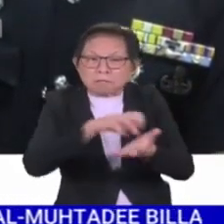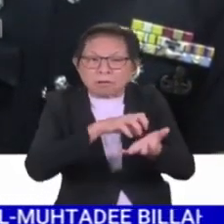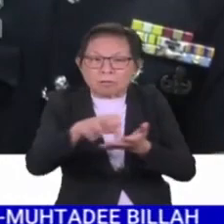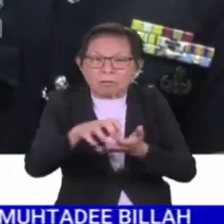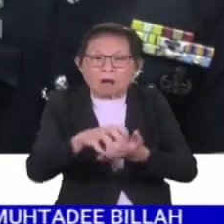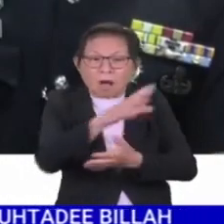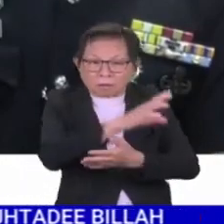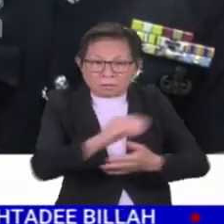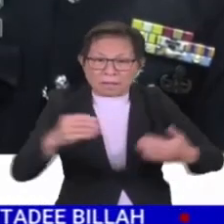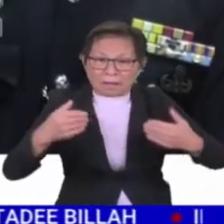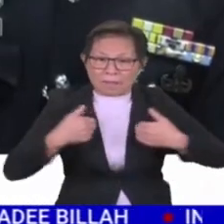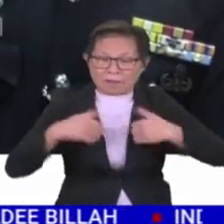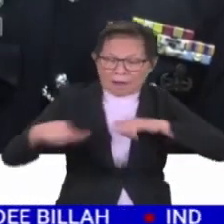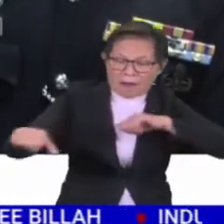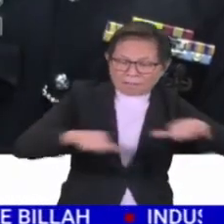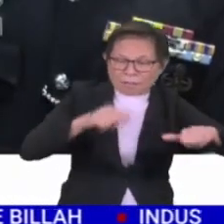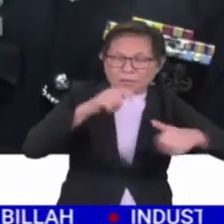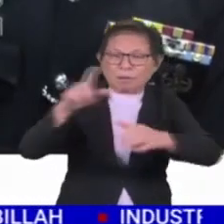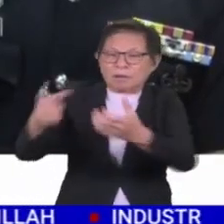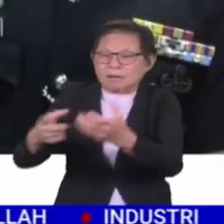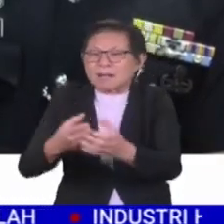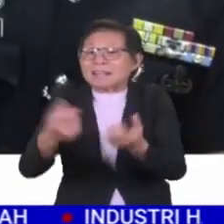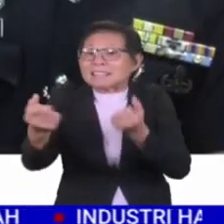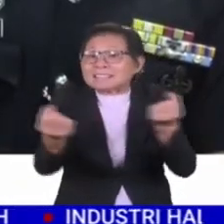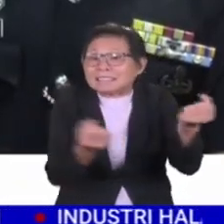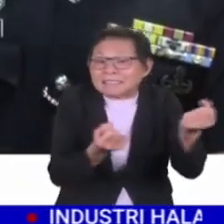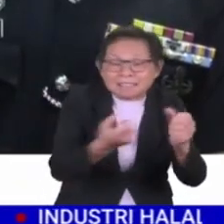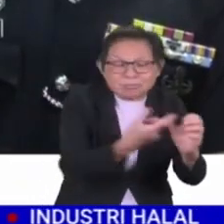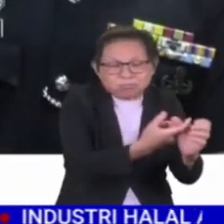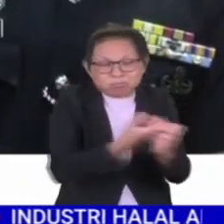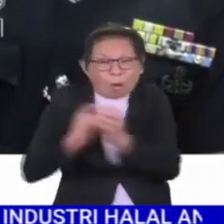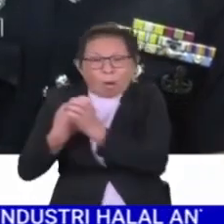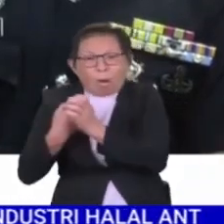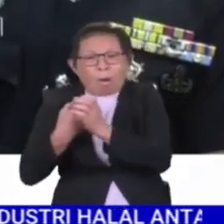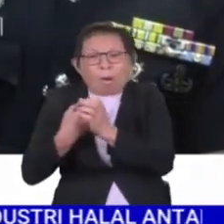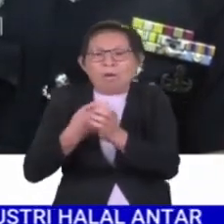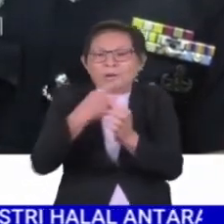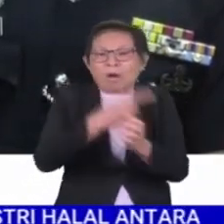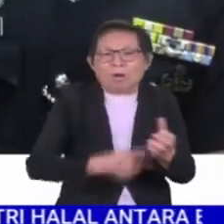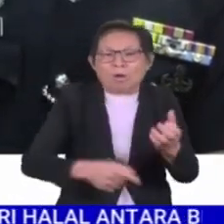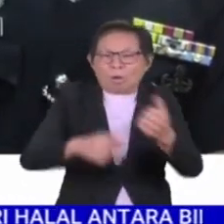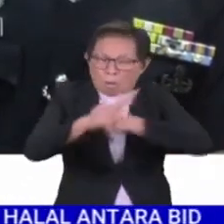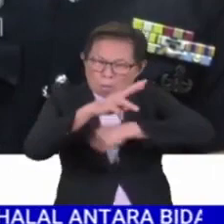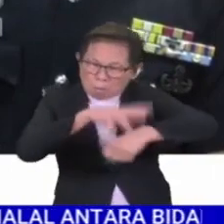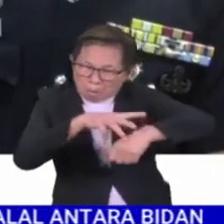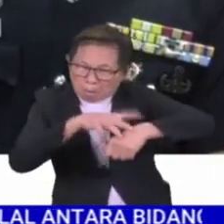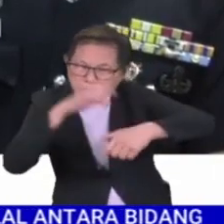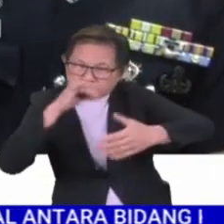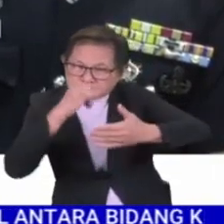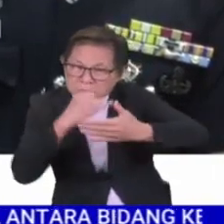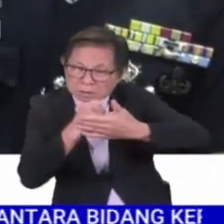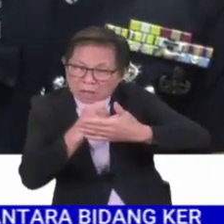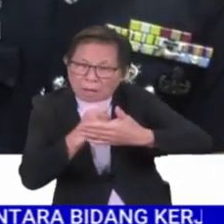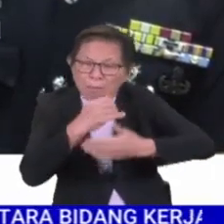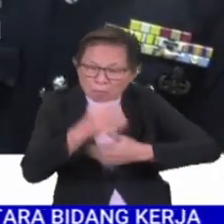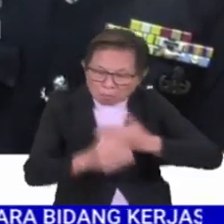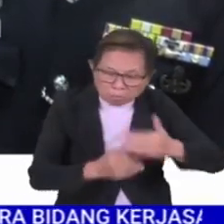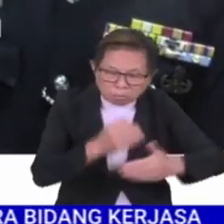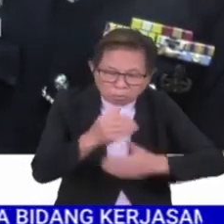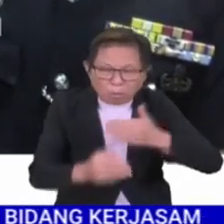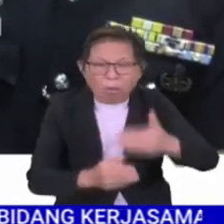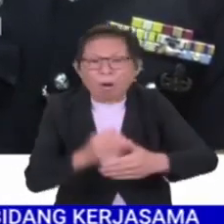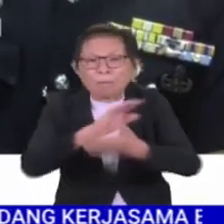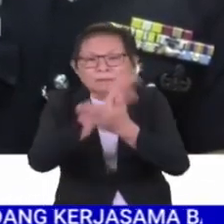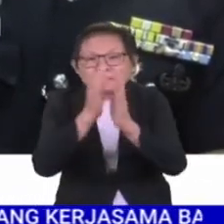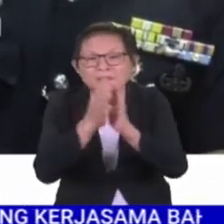jenayah. Juga aktiviti menarik kereta secara haram, maksudnya menggunakan juga ugutan jenayah untuk dalam proses untuk